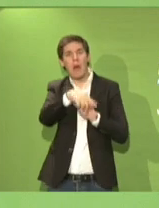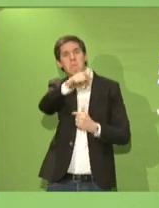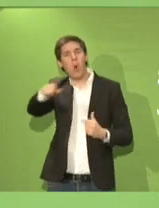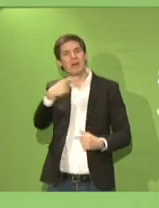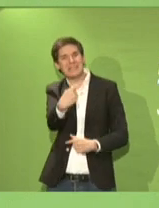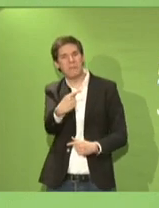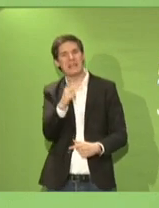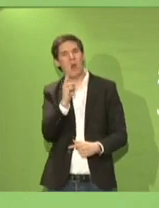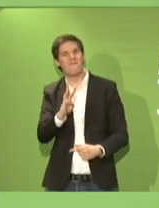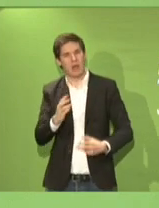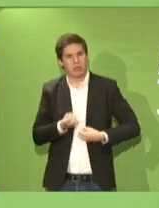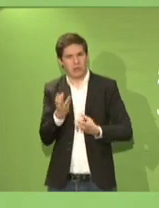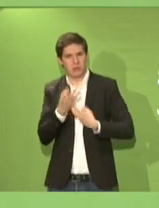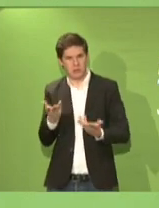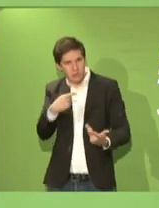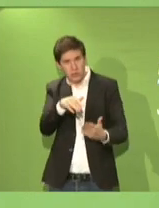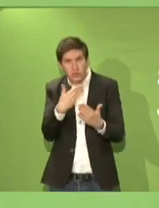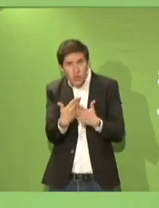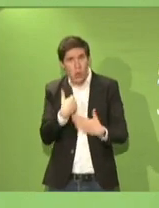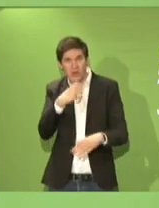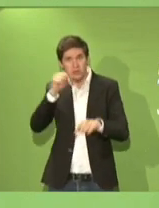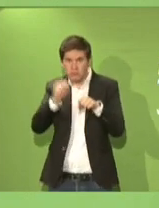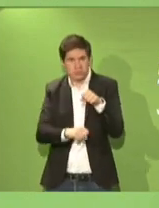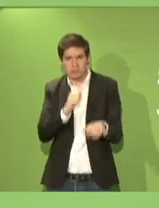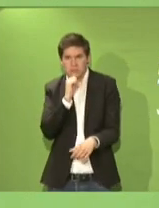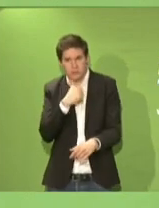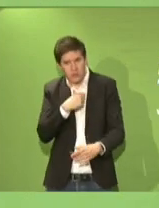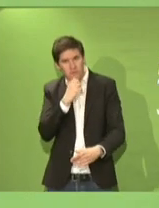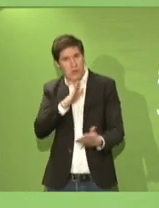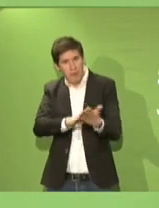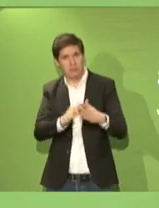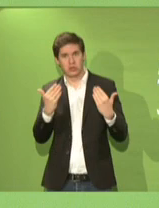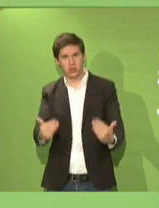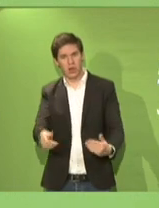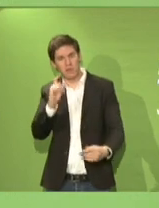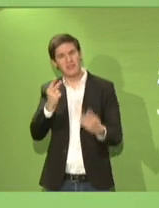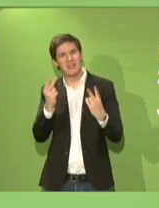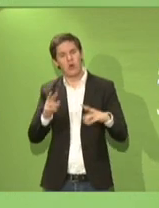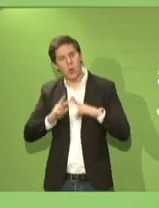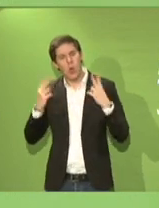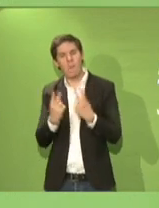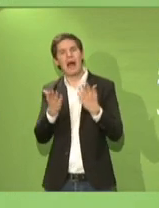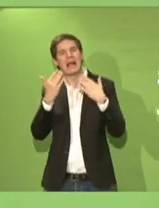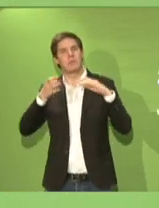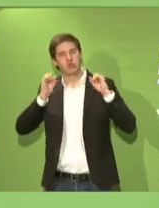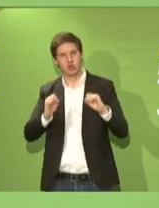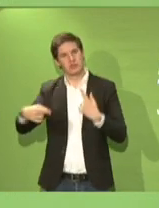das lassen wir uns nicht kaputt machen. Wir wollen die Energiewende vor Ort für einen globalen Klimaschutz. Dafür kämpfen wir.